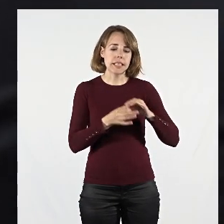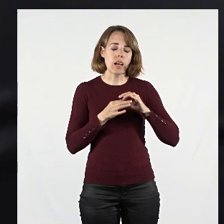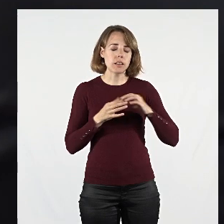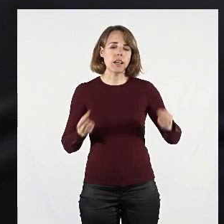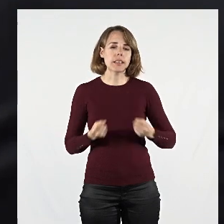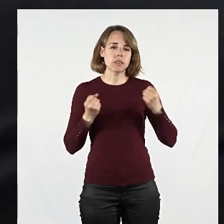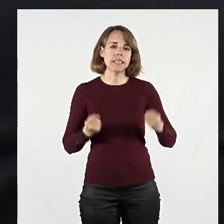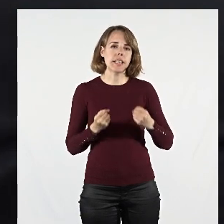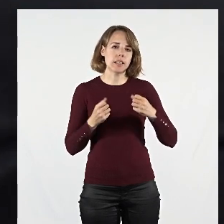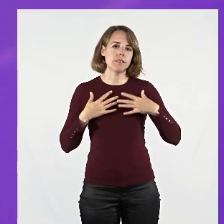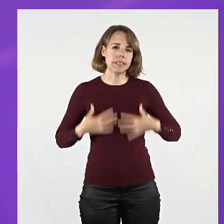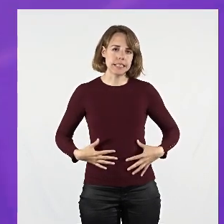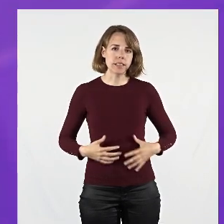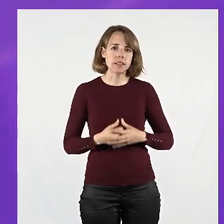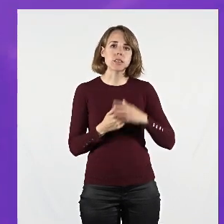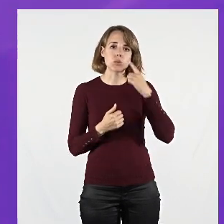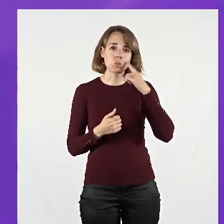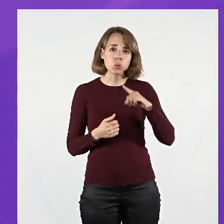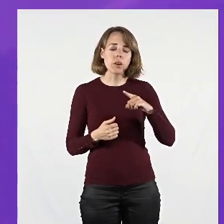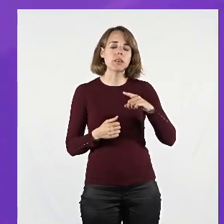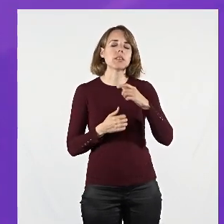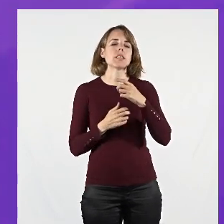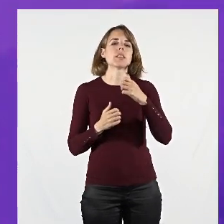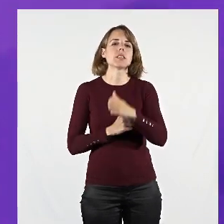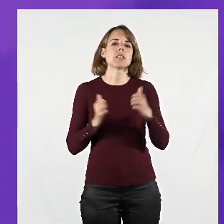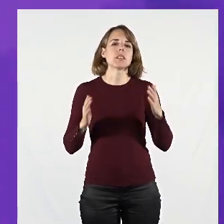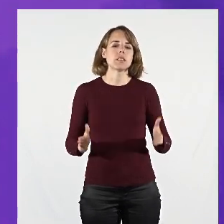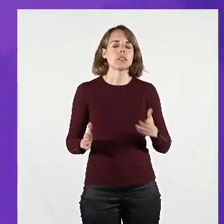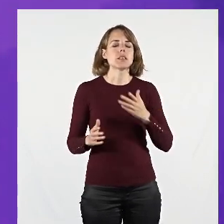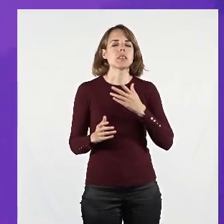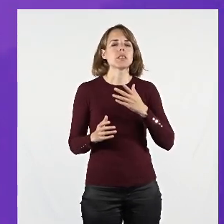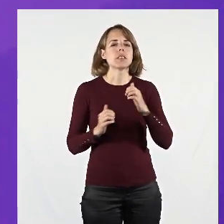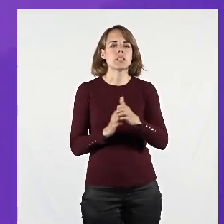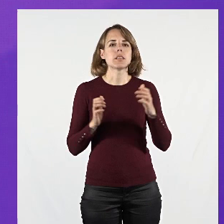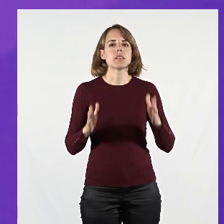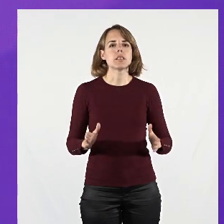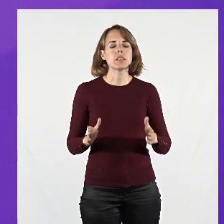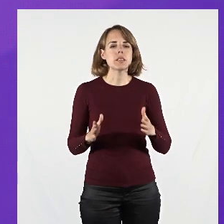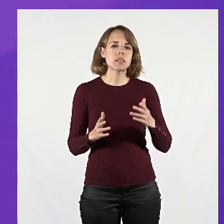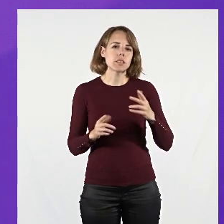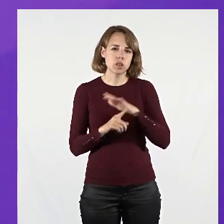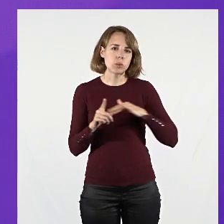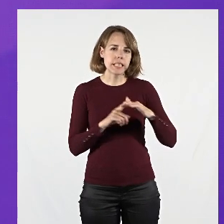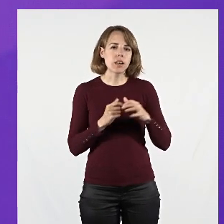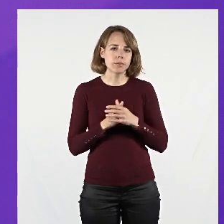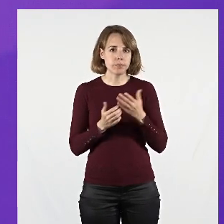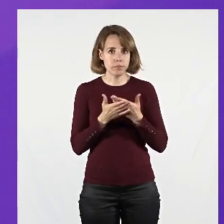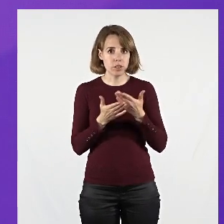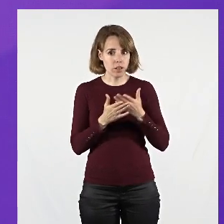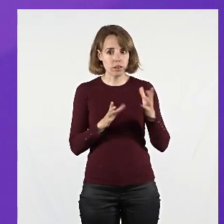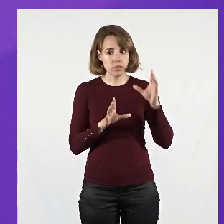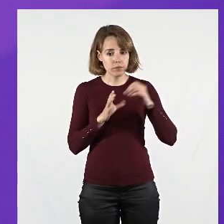2S pour le secteur sanitaire et social, ou bien des formations ASD, aide et soins à domicile, qui intègrent les grands principes de la démarche